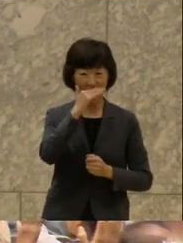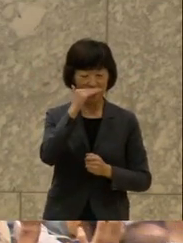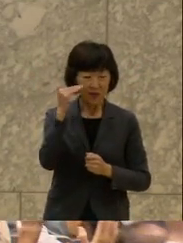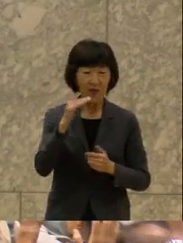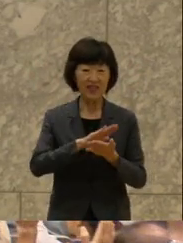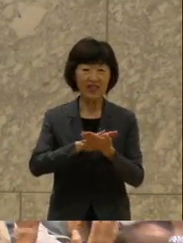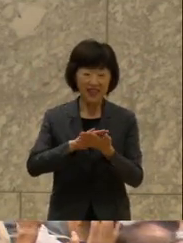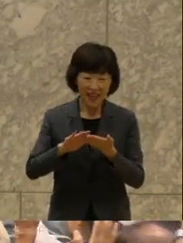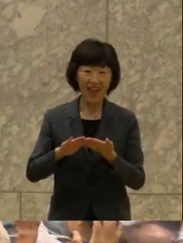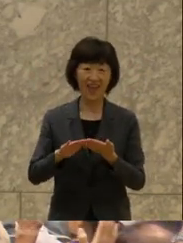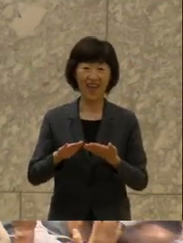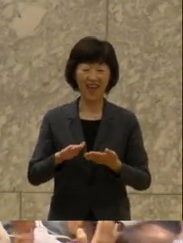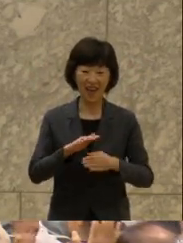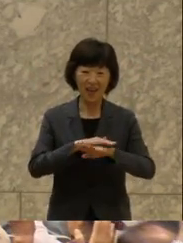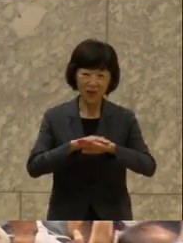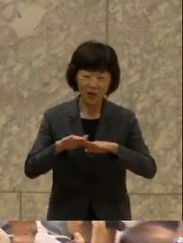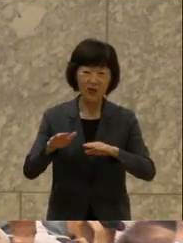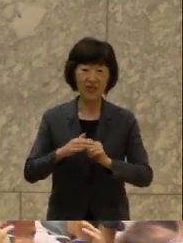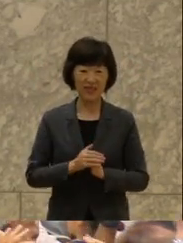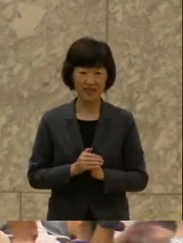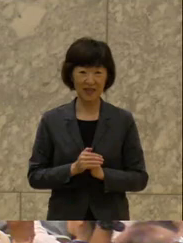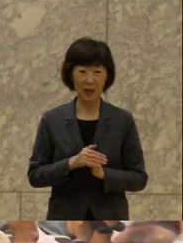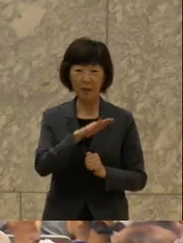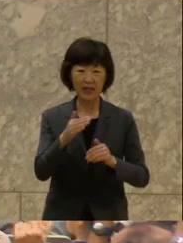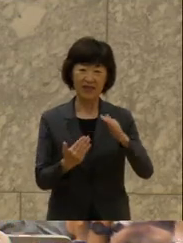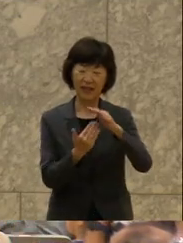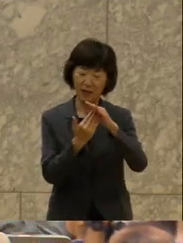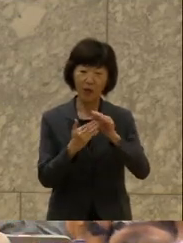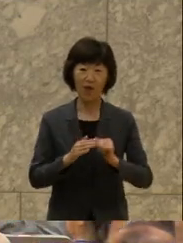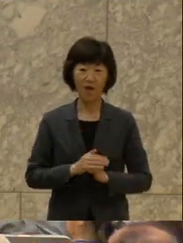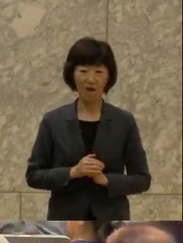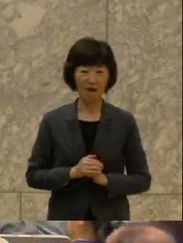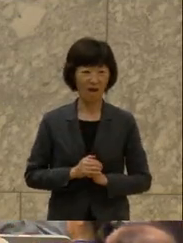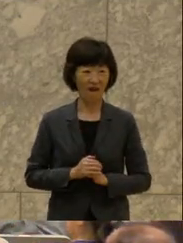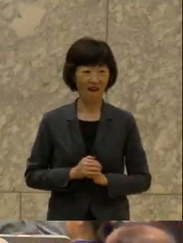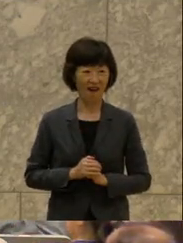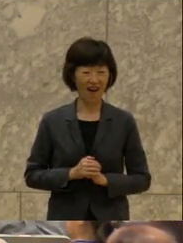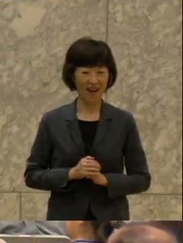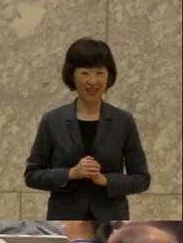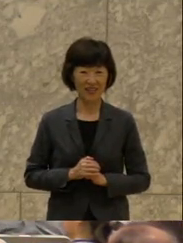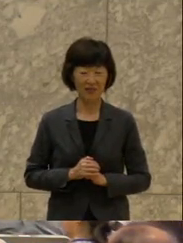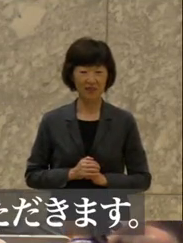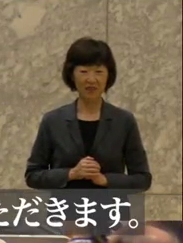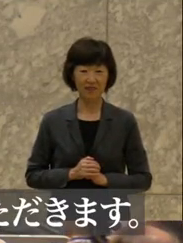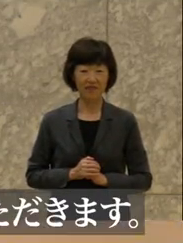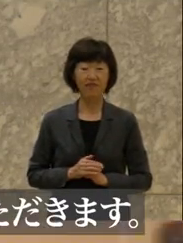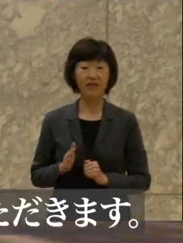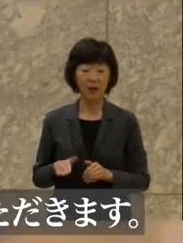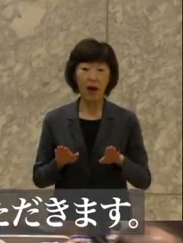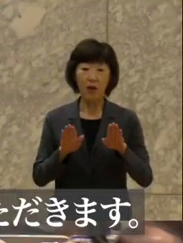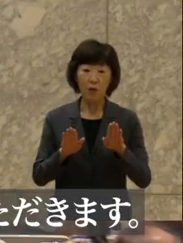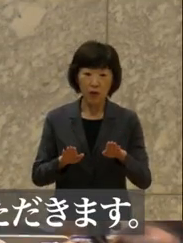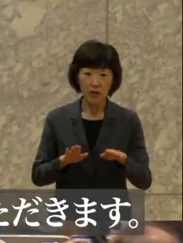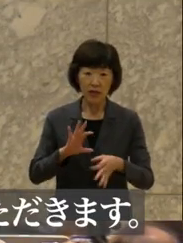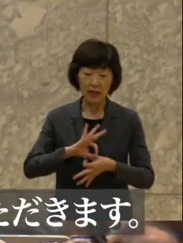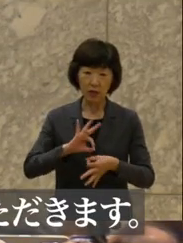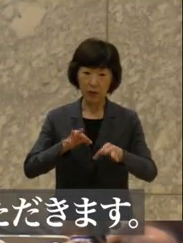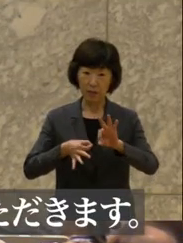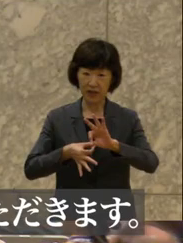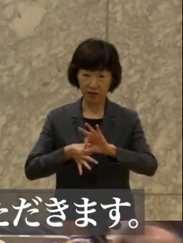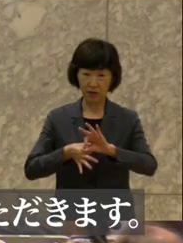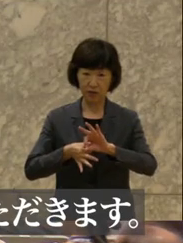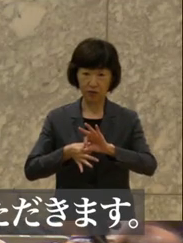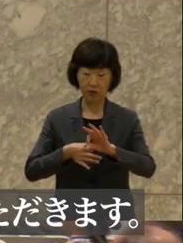ですとてもよくできています皆さんほんと最高ですバッチリですねさあそれでは本日はデフリンピックに